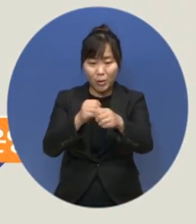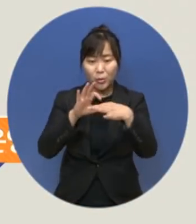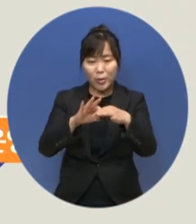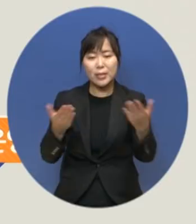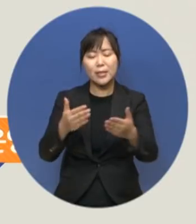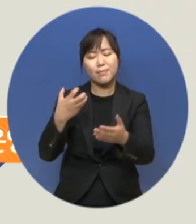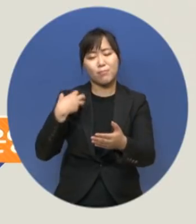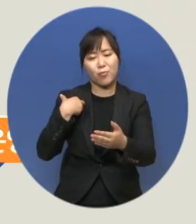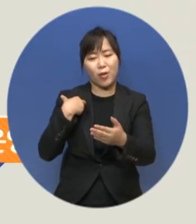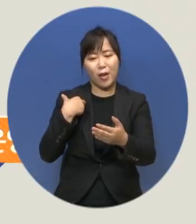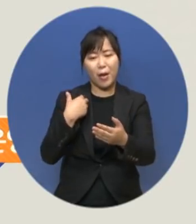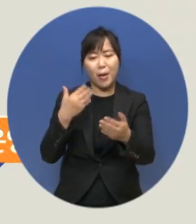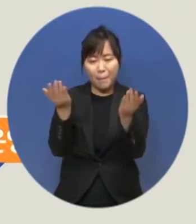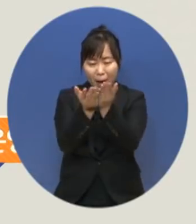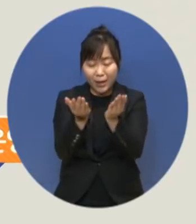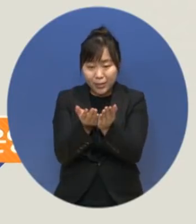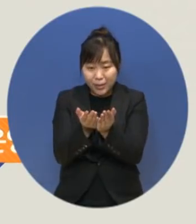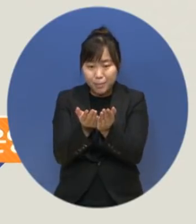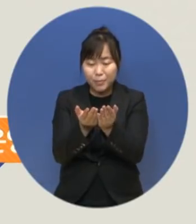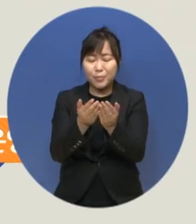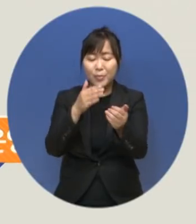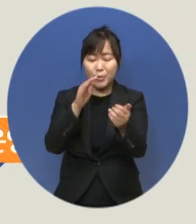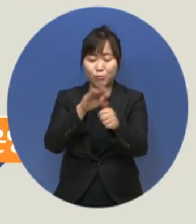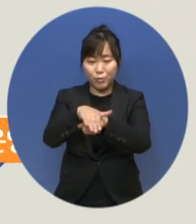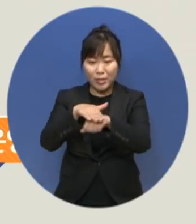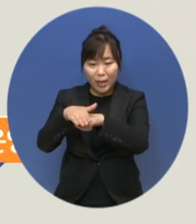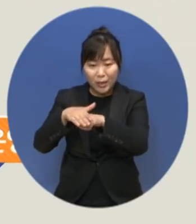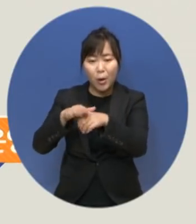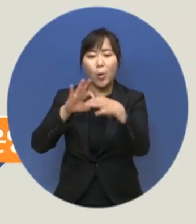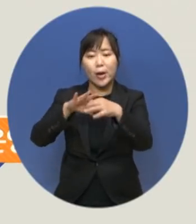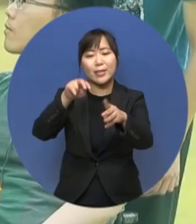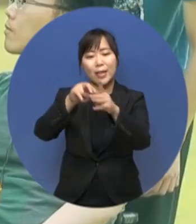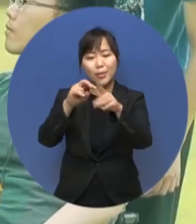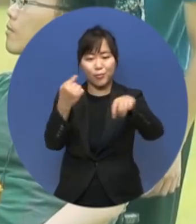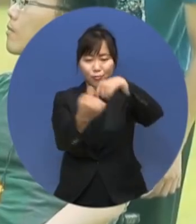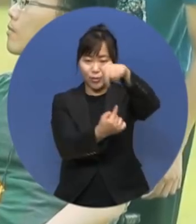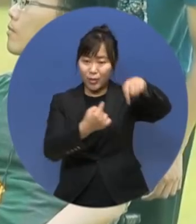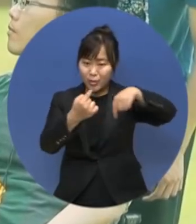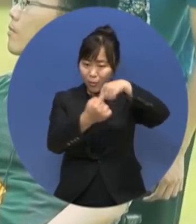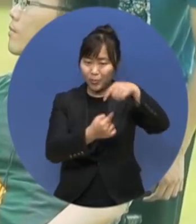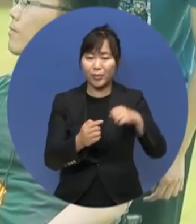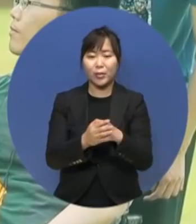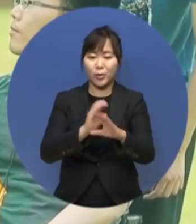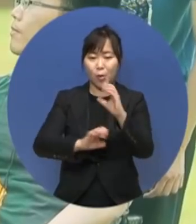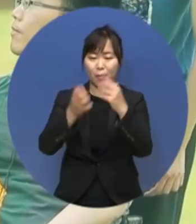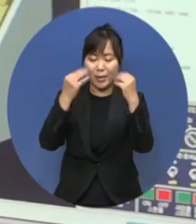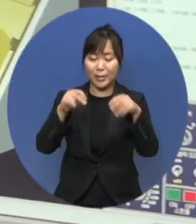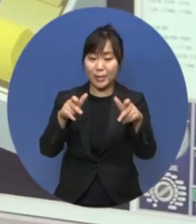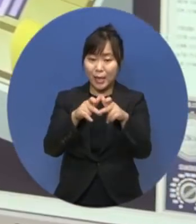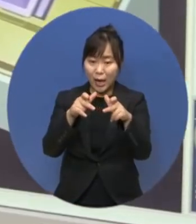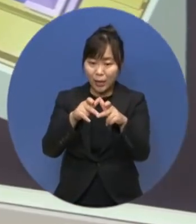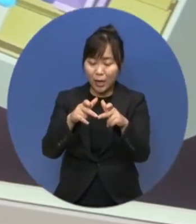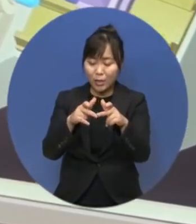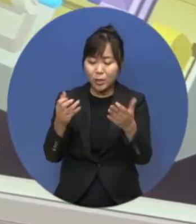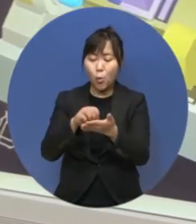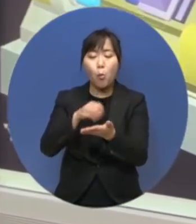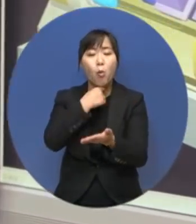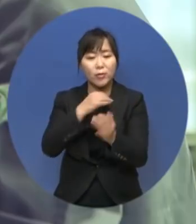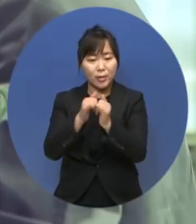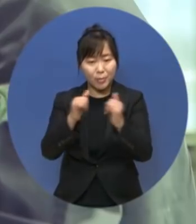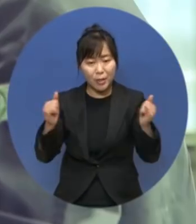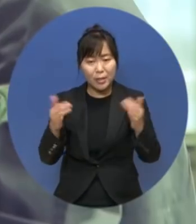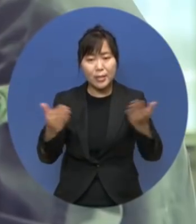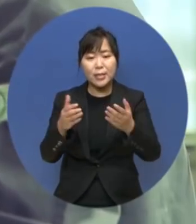맞는 맞춤 훈련을 제공하는 서울 맞춤훈련센터를 운영하여 더 많은 장애인 구직자들이